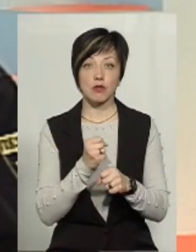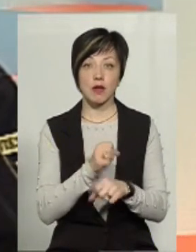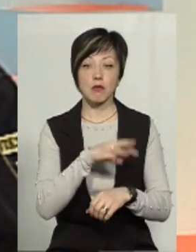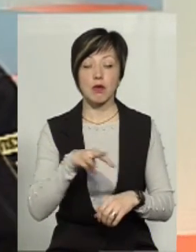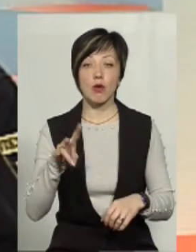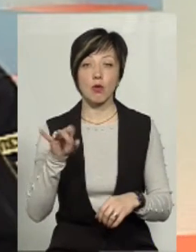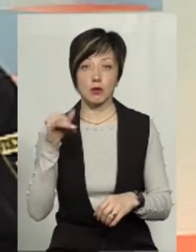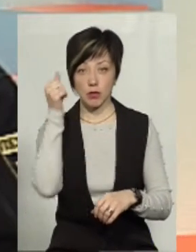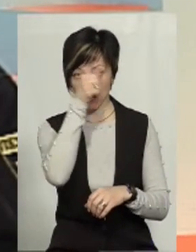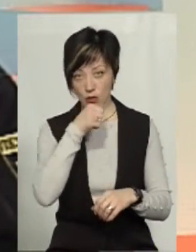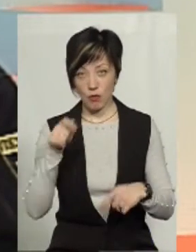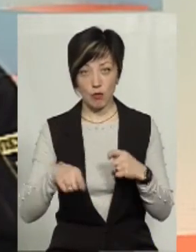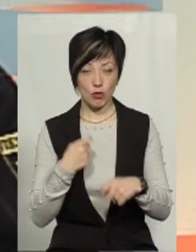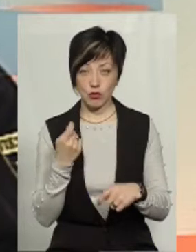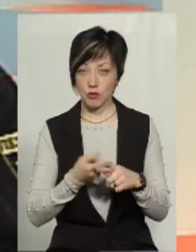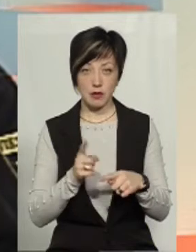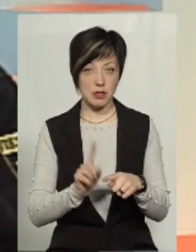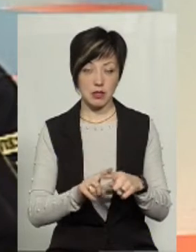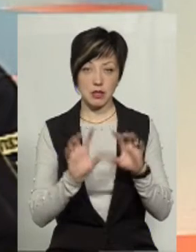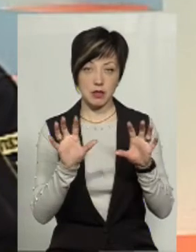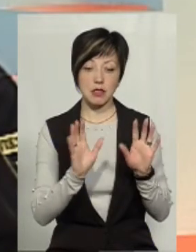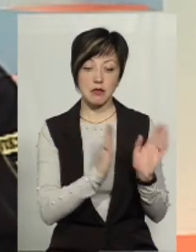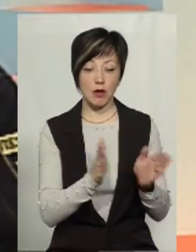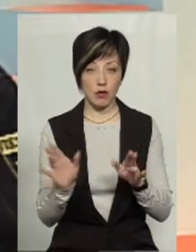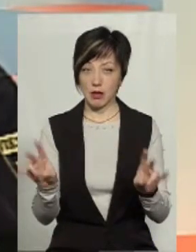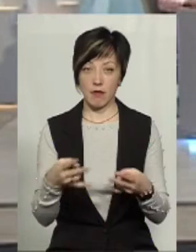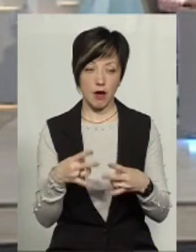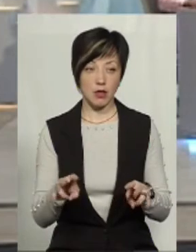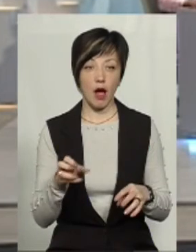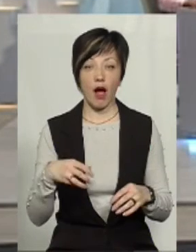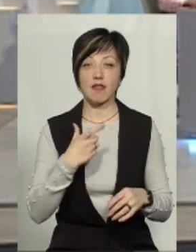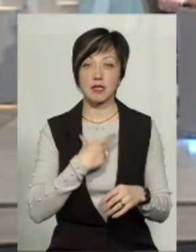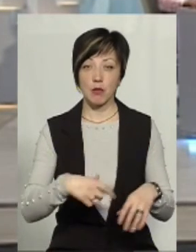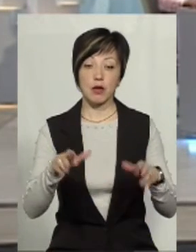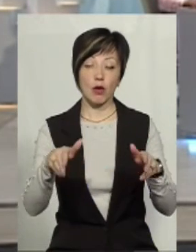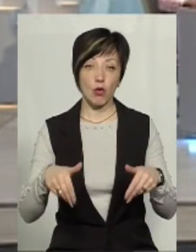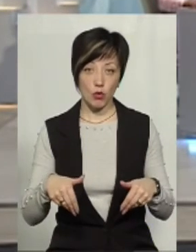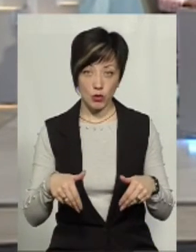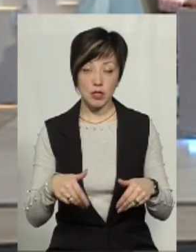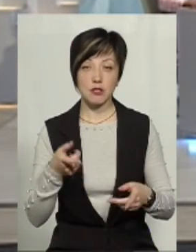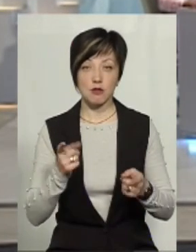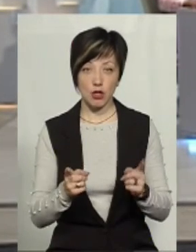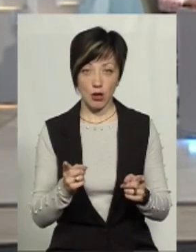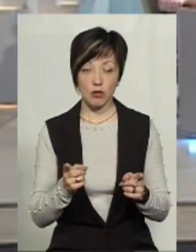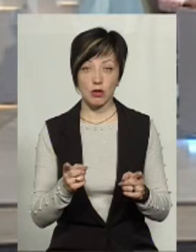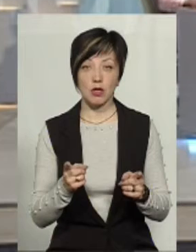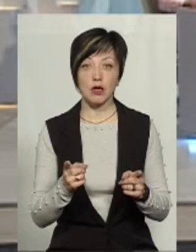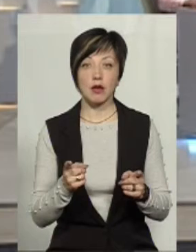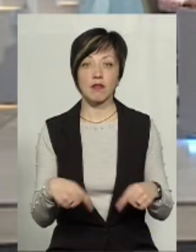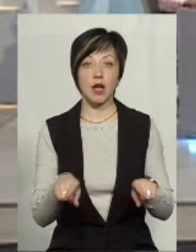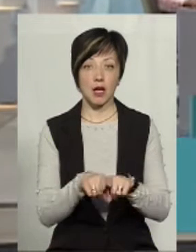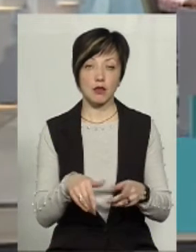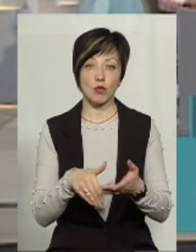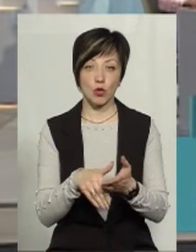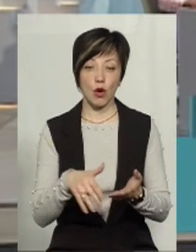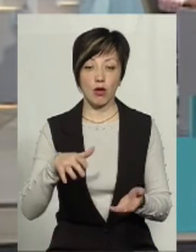вона мільйонами років, тому порушувати цю закономірність нам не варто. А в себе на городах, звичайно, саме в